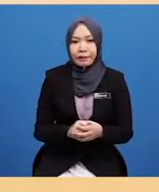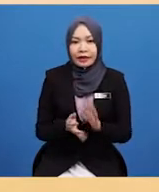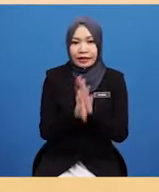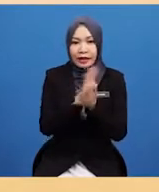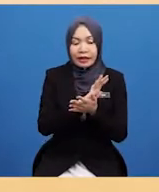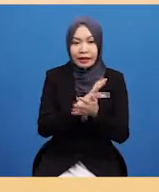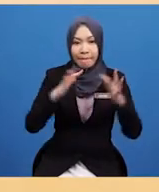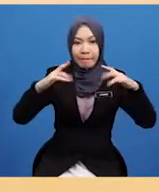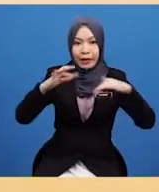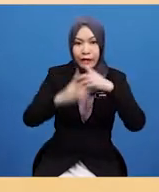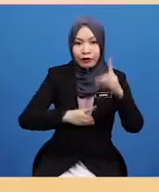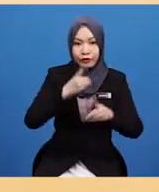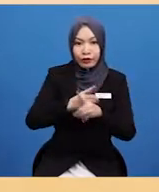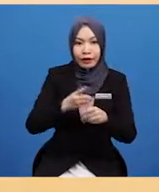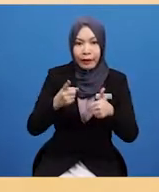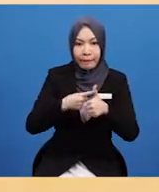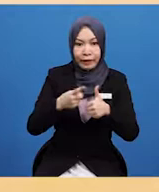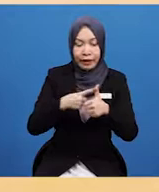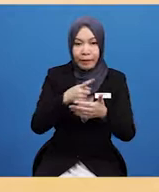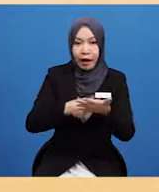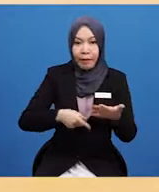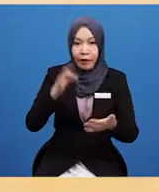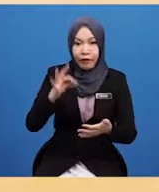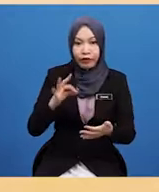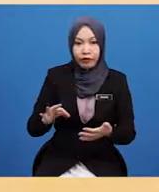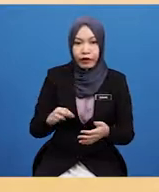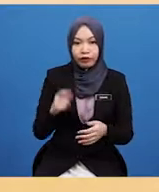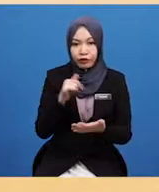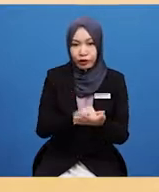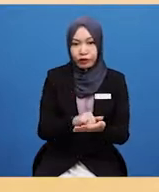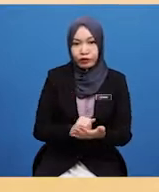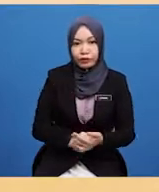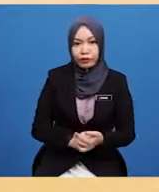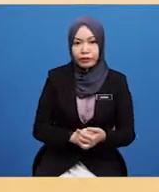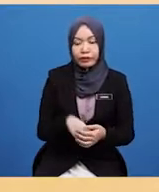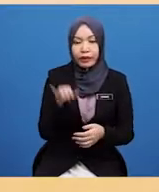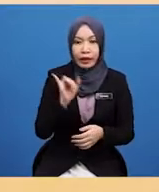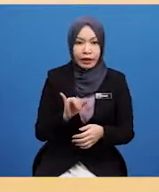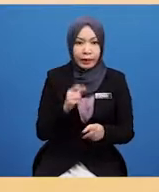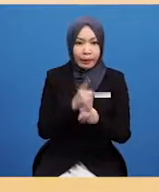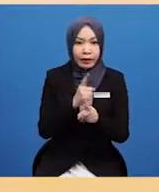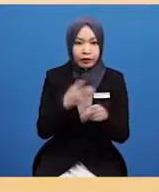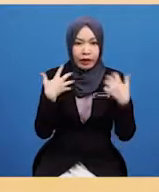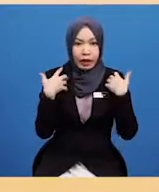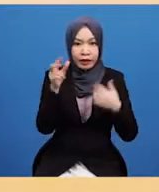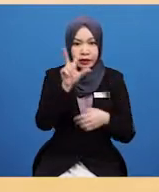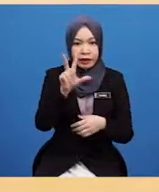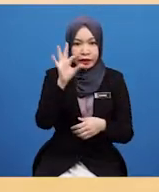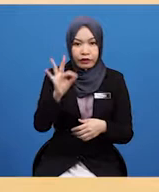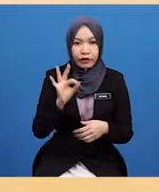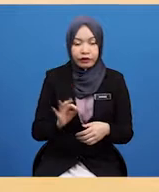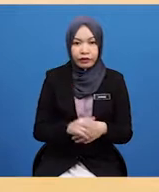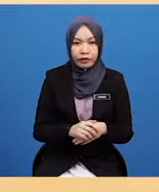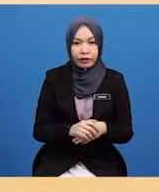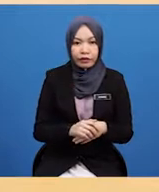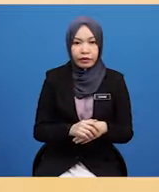markah. Jadi, apakah faktor-faktor tersebut? Ya, betul. Terdapat 3 faktor yang